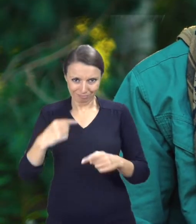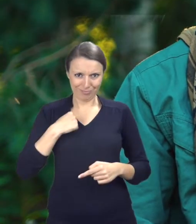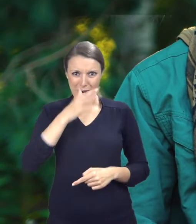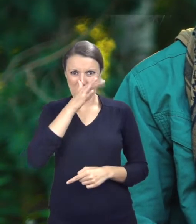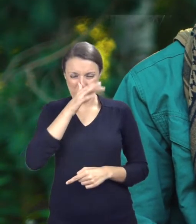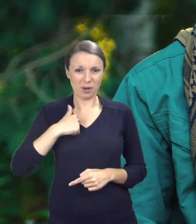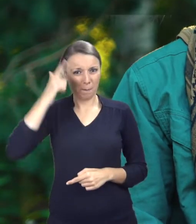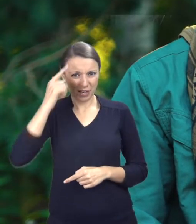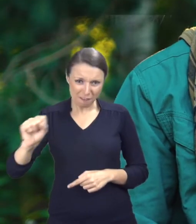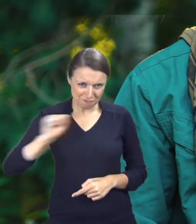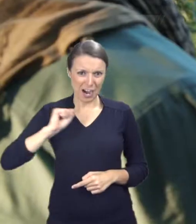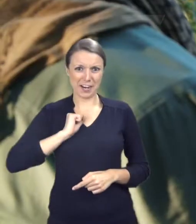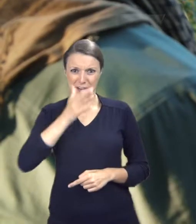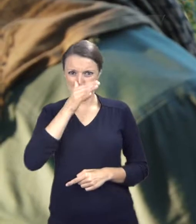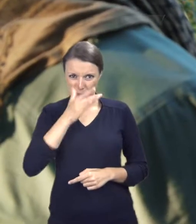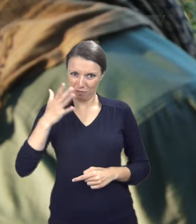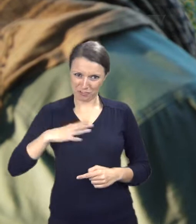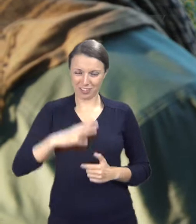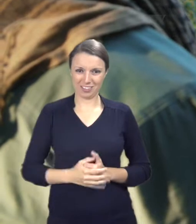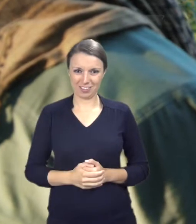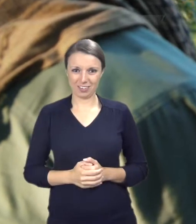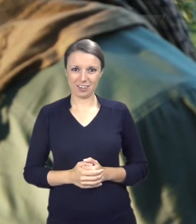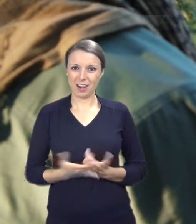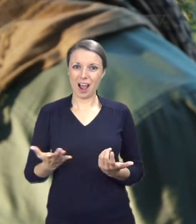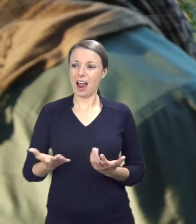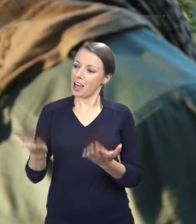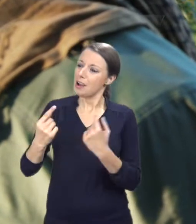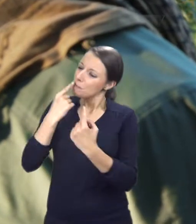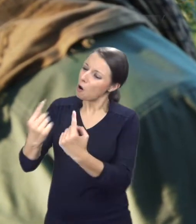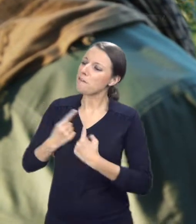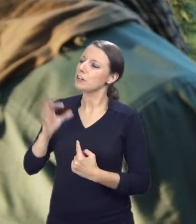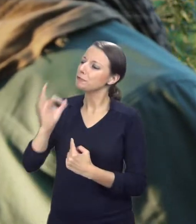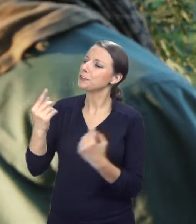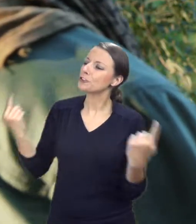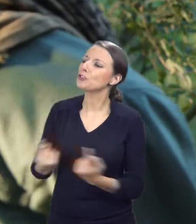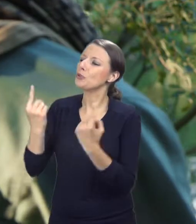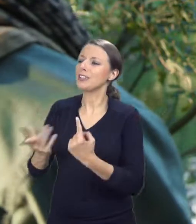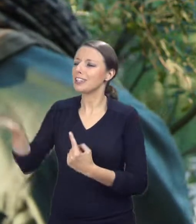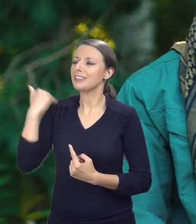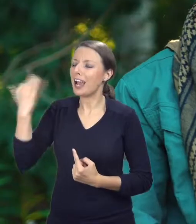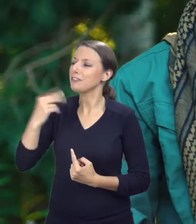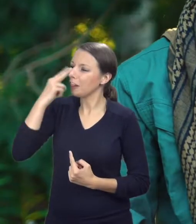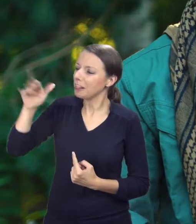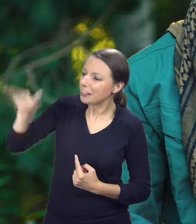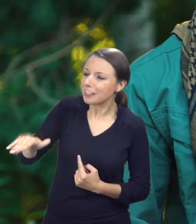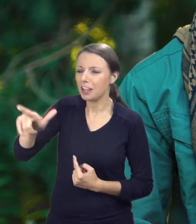być łobuzem. No właśnie, ale powiedz o tych swoich łobuzerskich przygodach za mało lata.